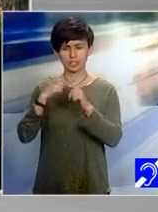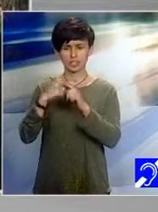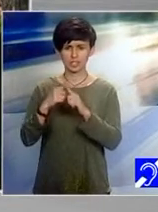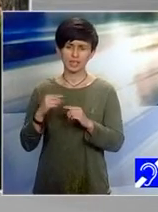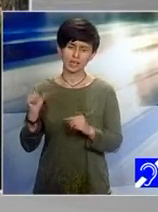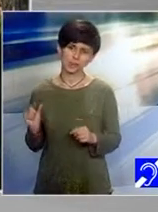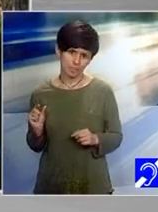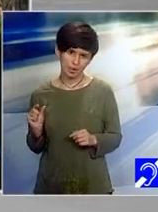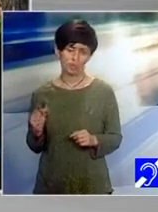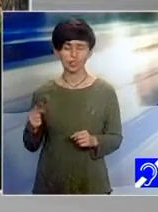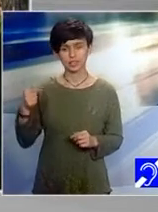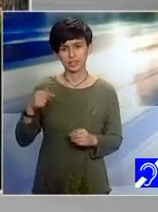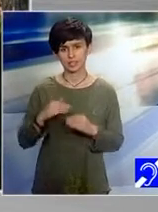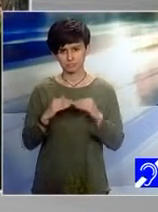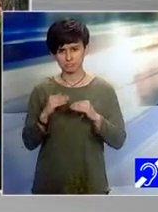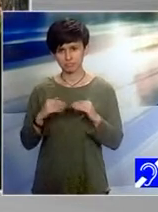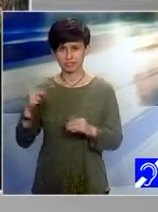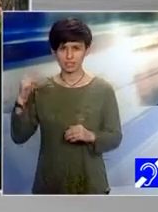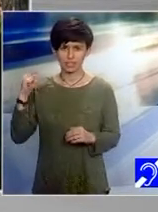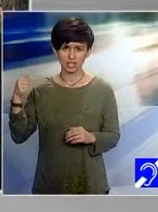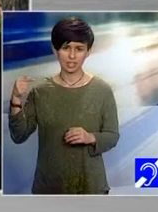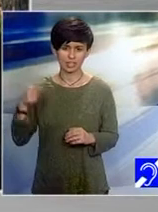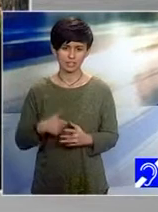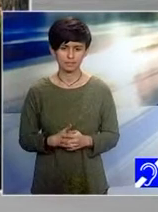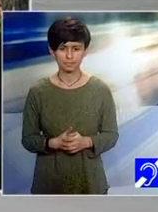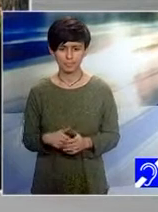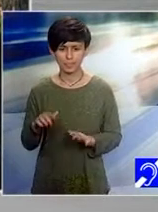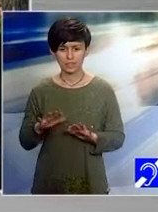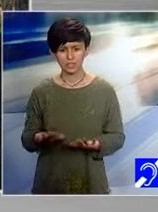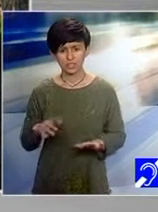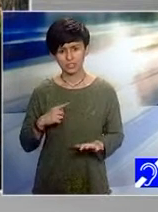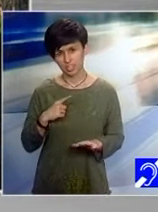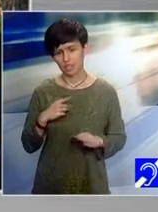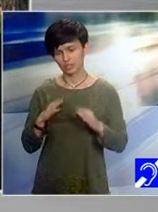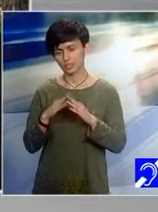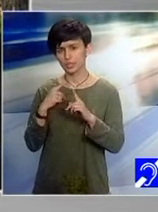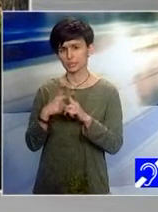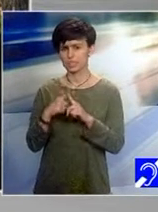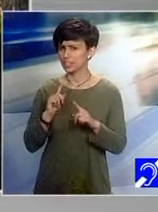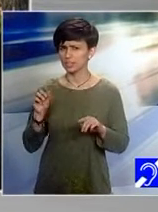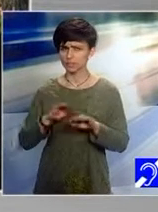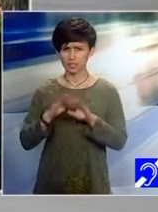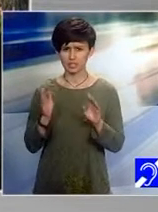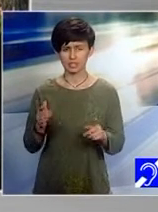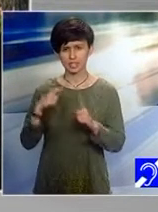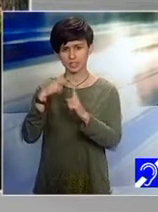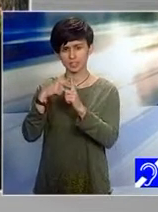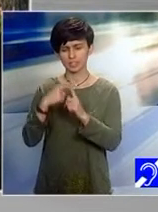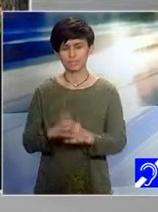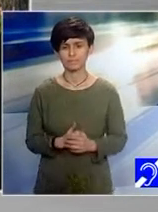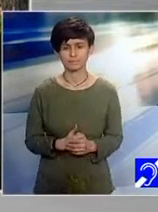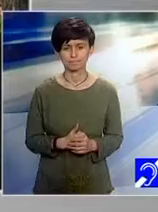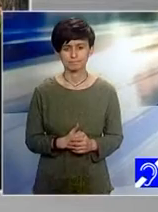decât cea de la Gherla. Și așa ea este numai biserică, nu este catedrală. S-a anunțat, cred că la